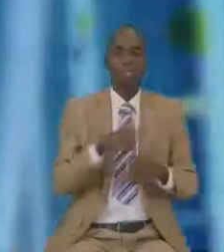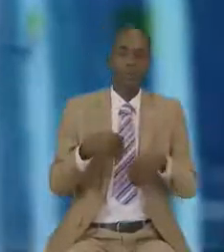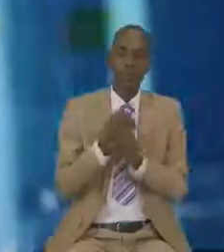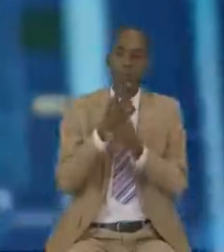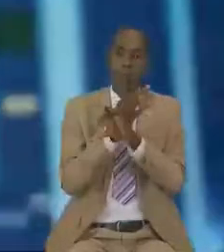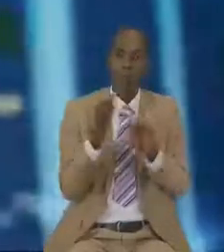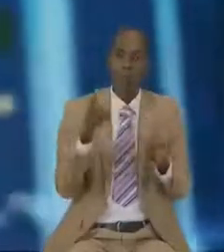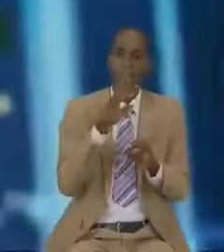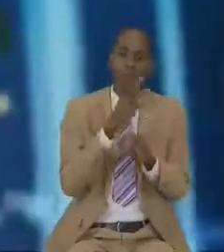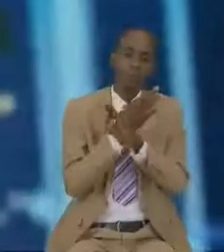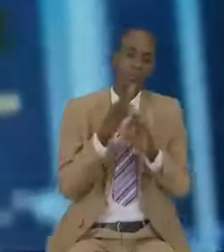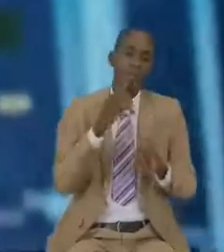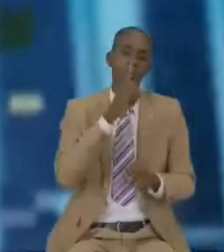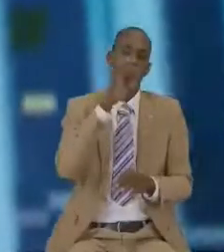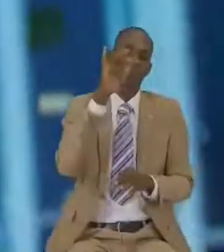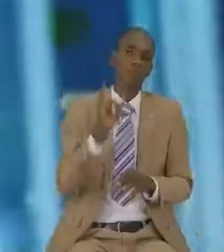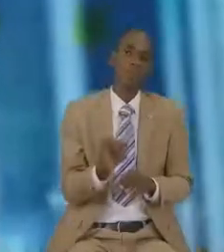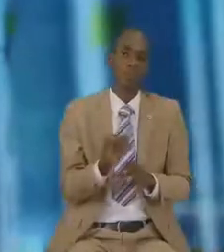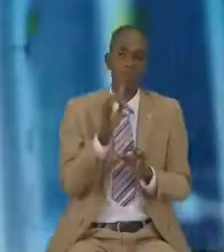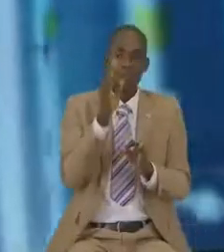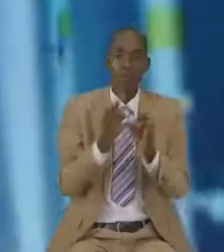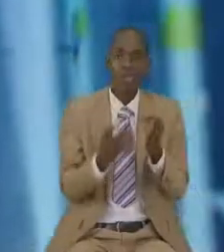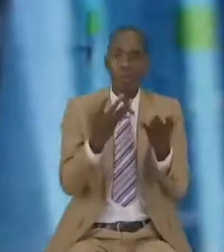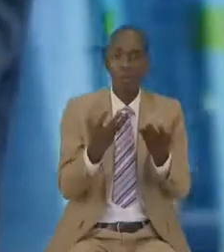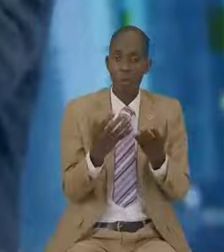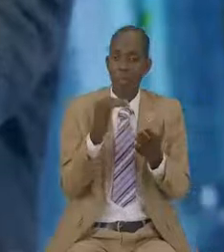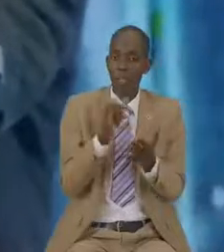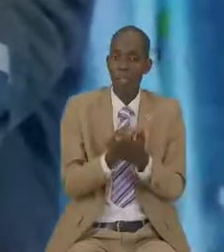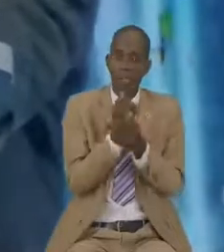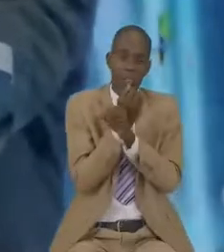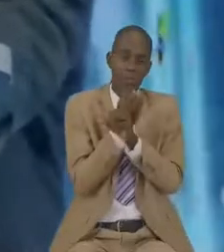lèves une main si tu veux cette libération.